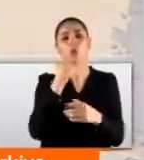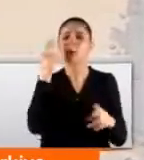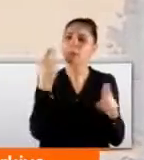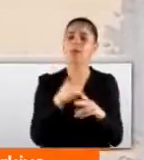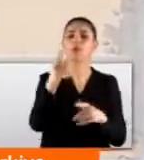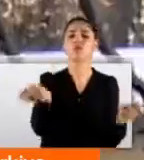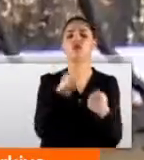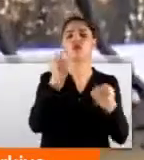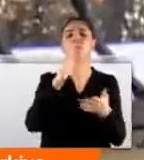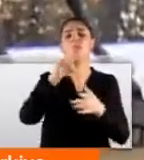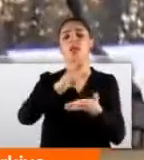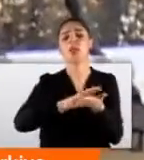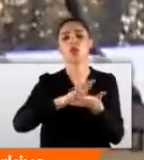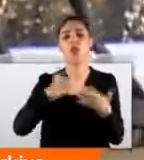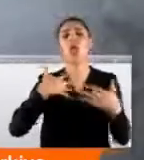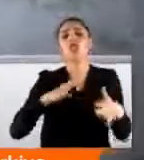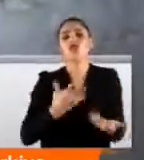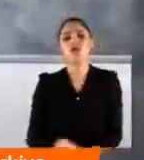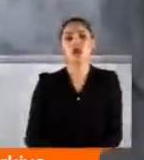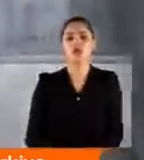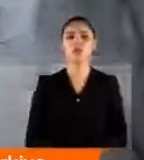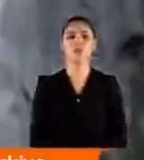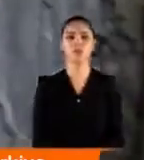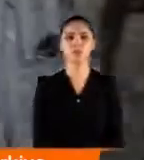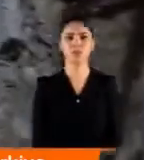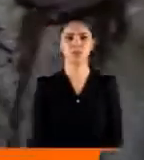el atılması lazım. Endişe içerisindeyiz.